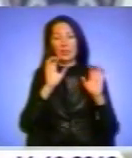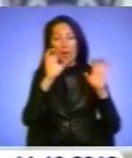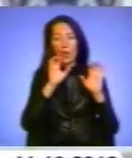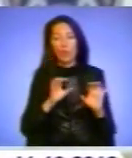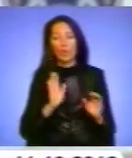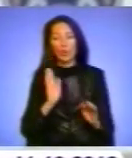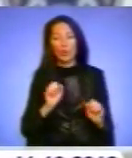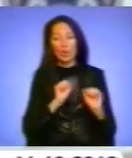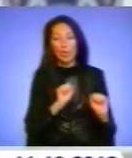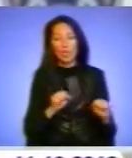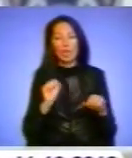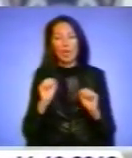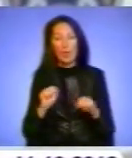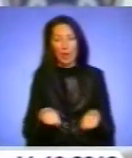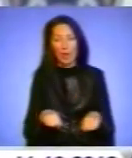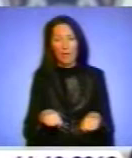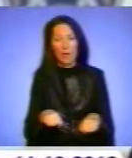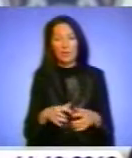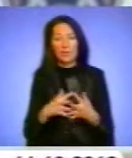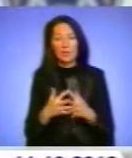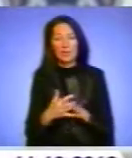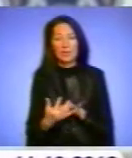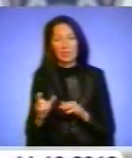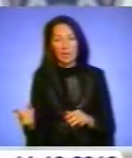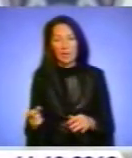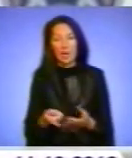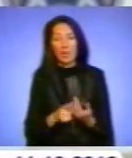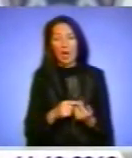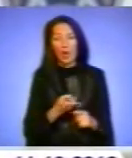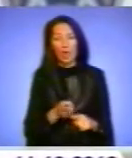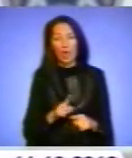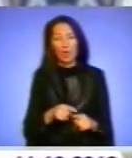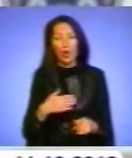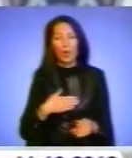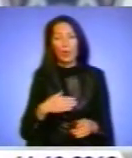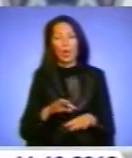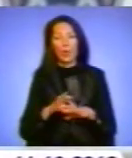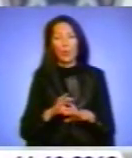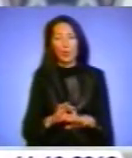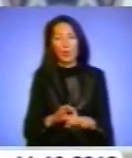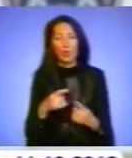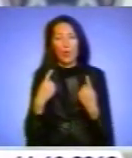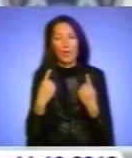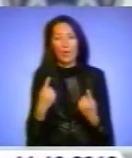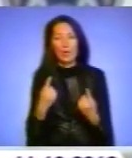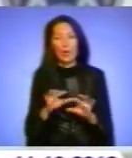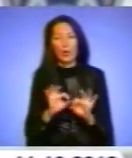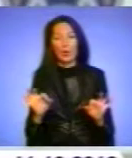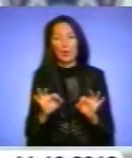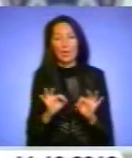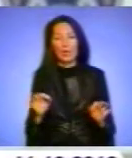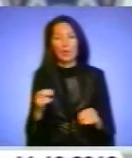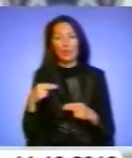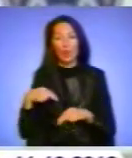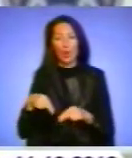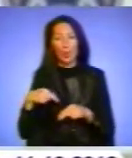права. І на рахунок цього ми проводимо велику роз'яснювальну роботу,